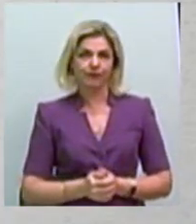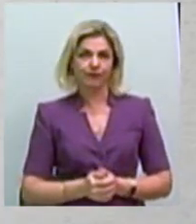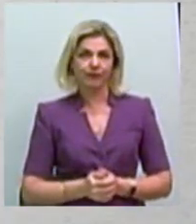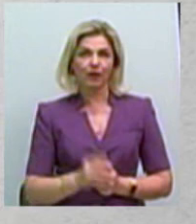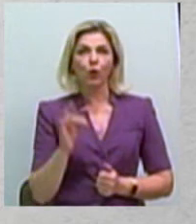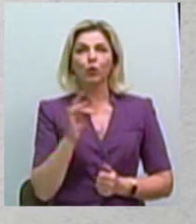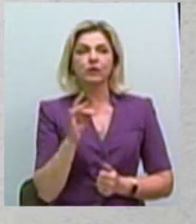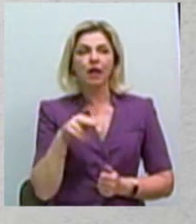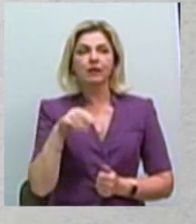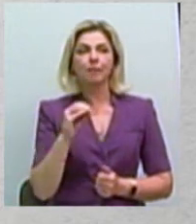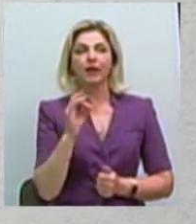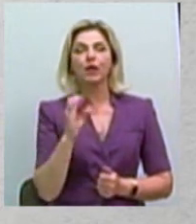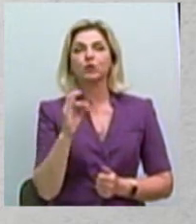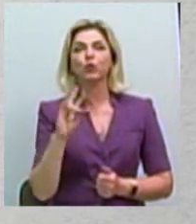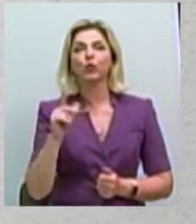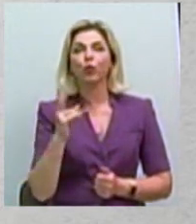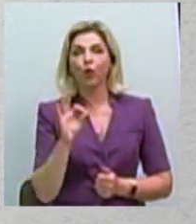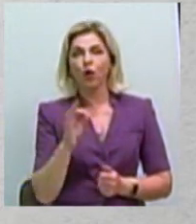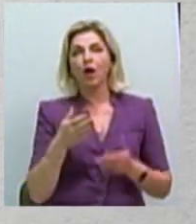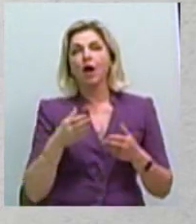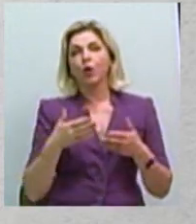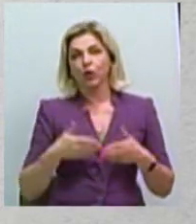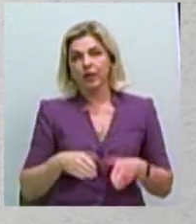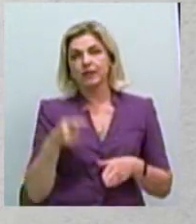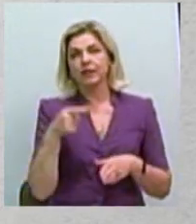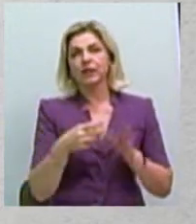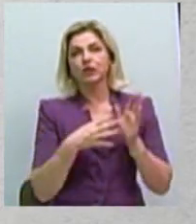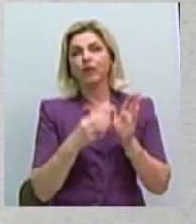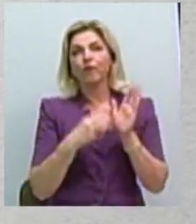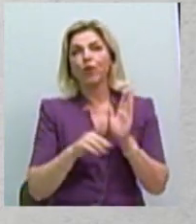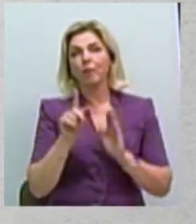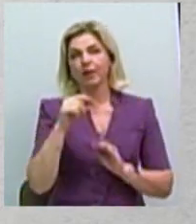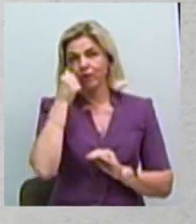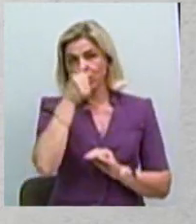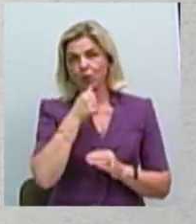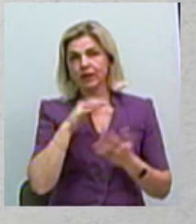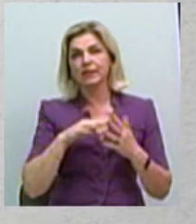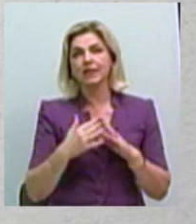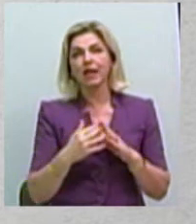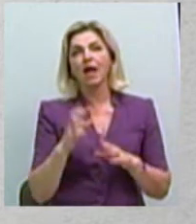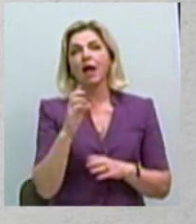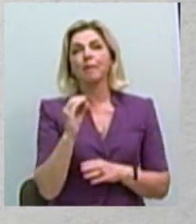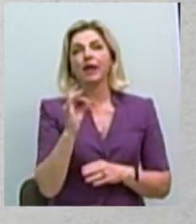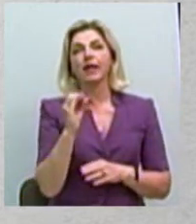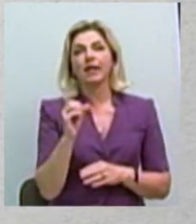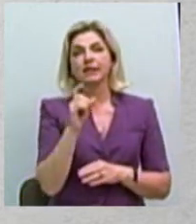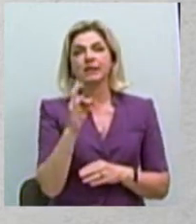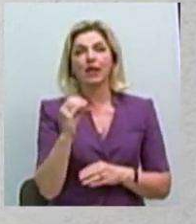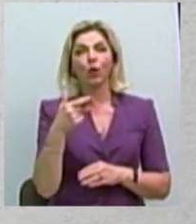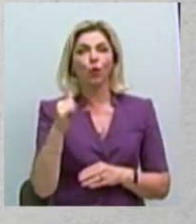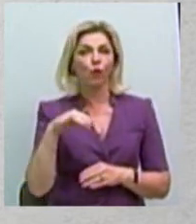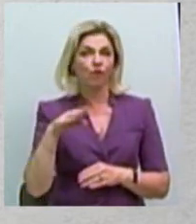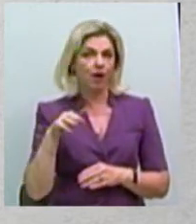Руслан Пересунько. Народився 15 жовтня 1981 року в селищі міського типу Березнегувате Миколаївської